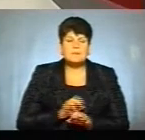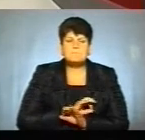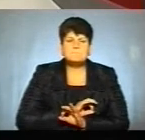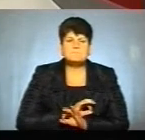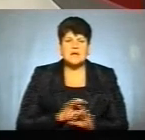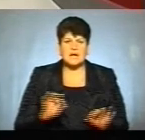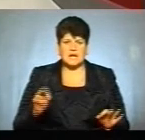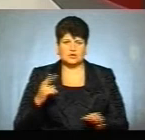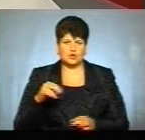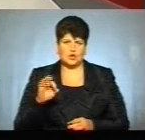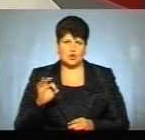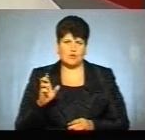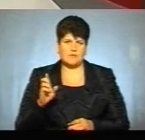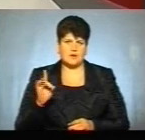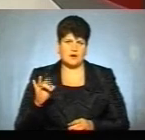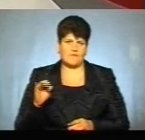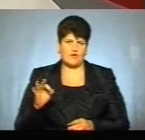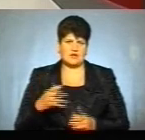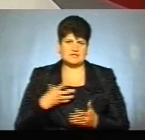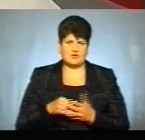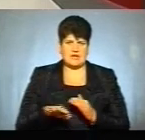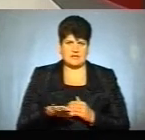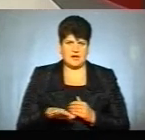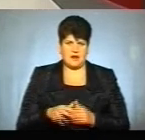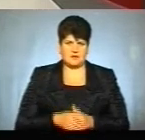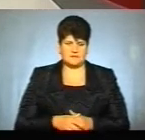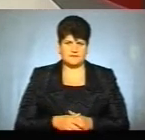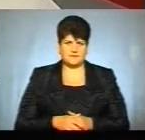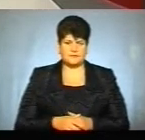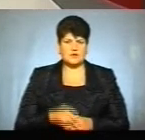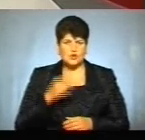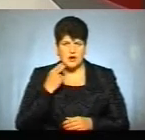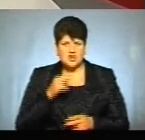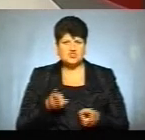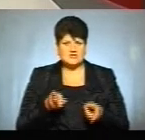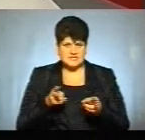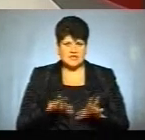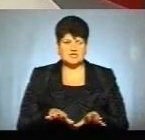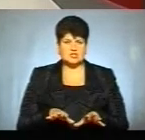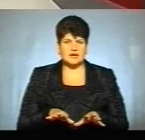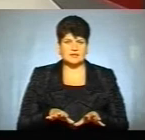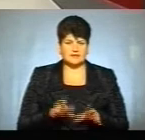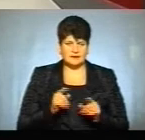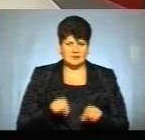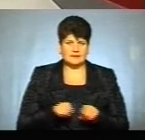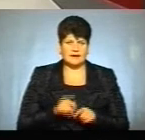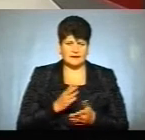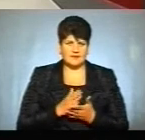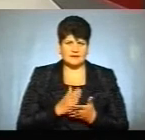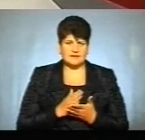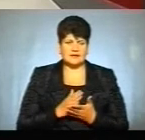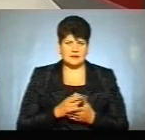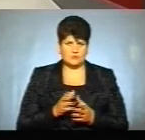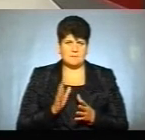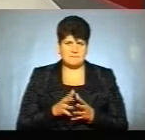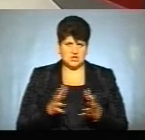прекрасний добриво для своєї ділянки. Тобто все ж таки краще залишати так, як є, і звичайно, це принесе значно більше